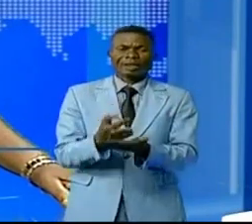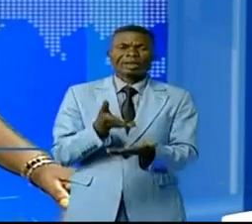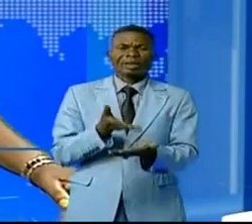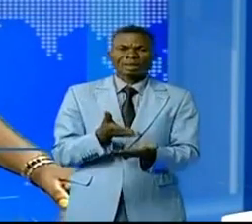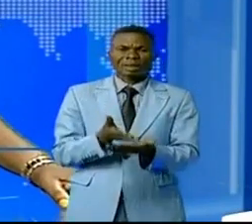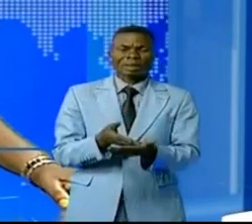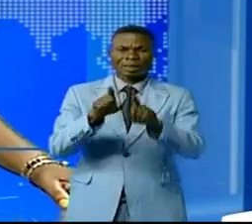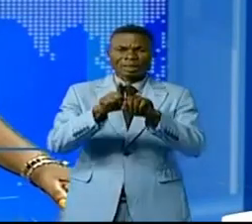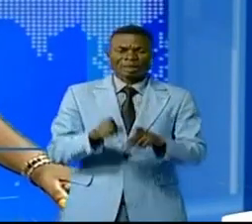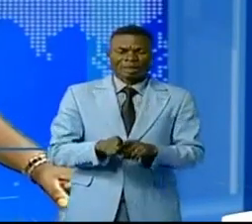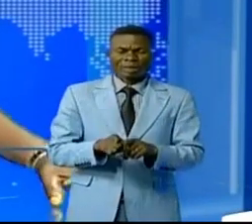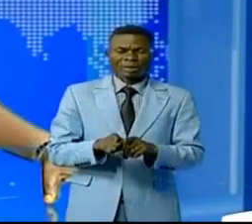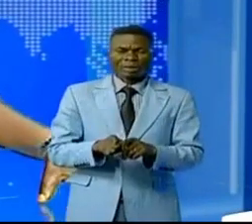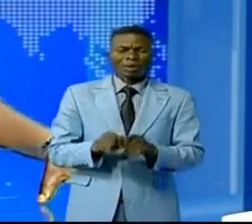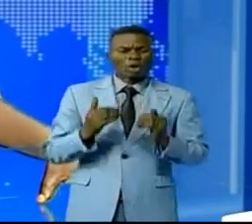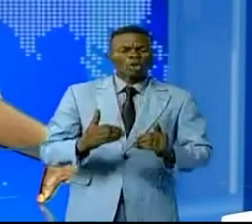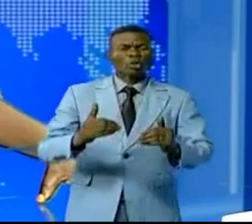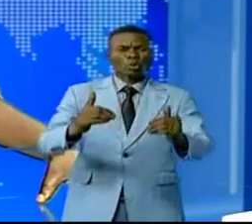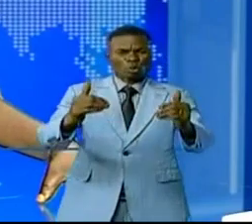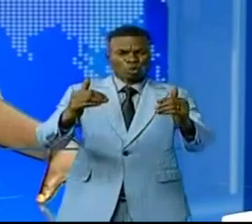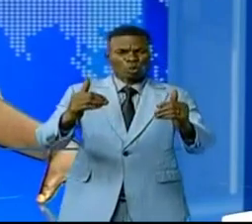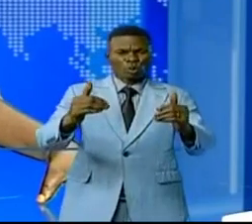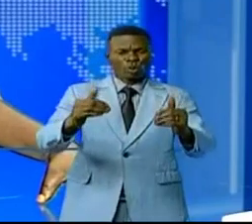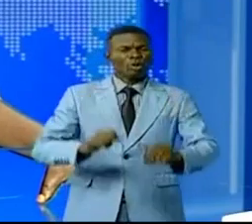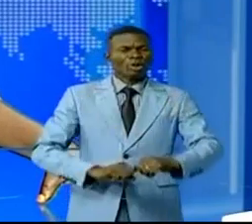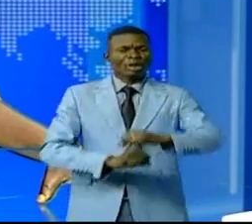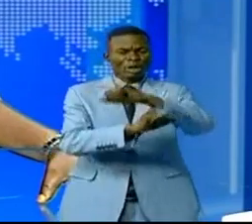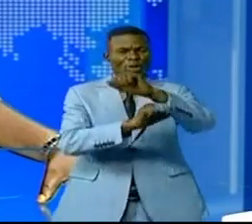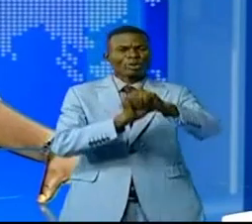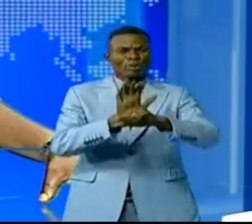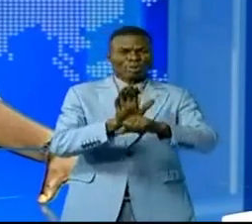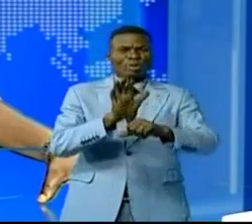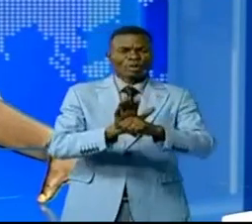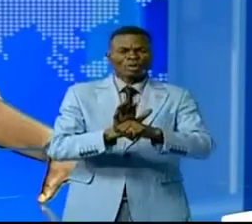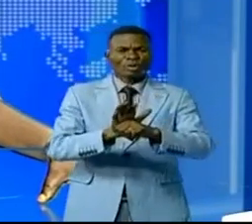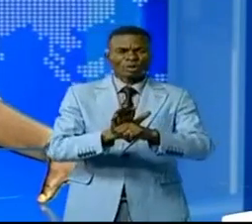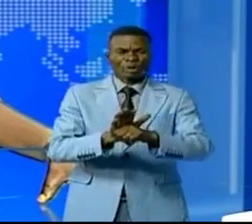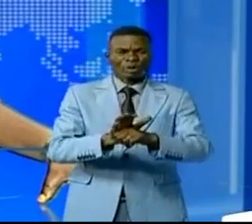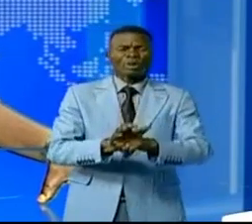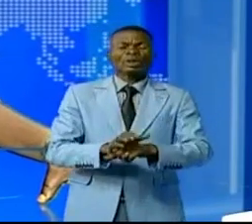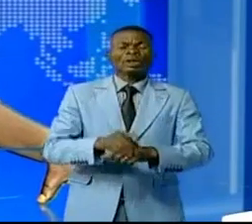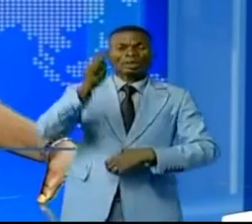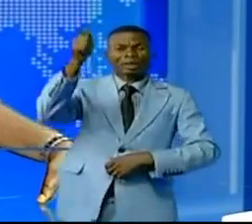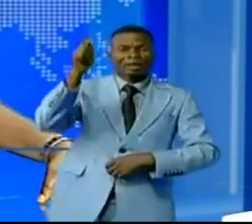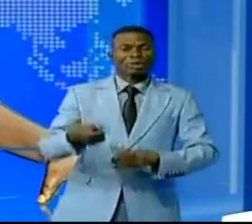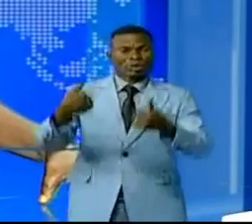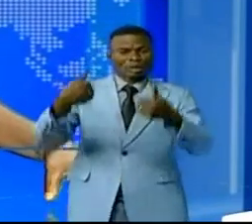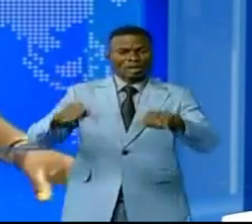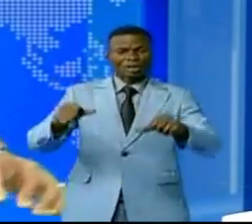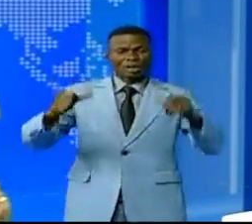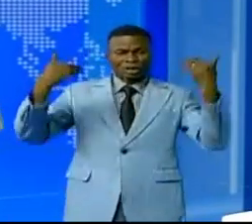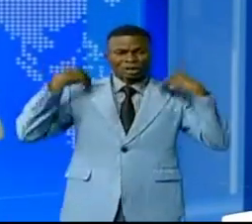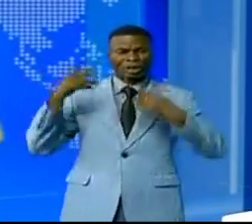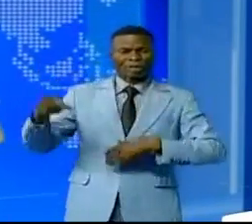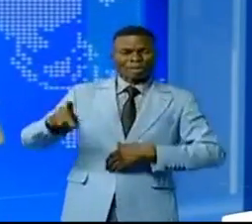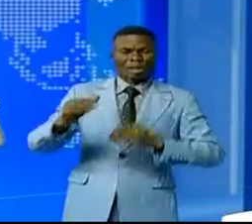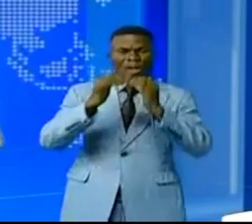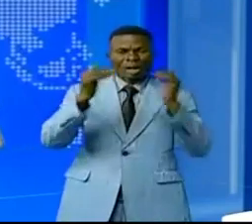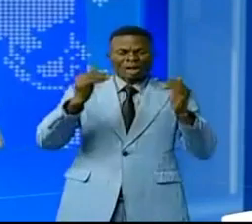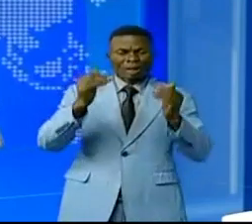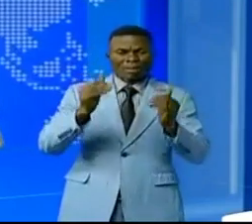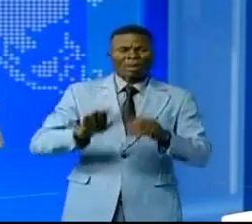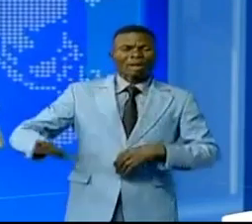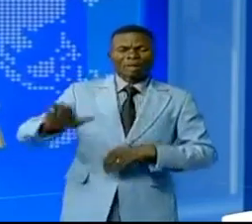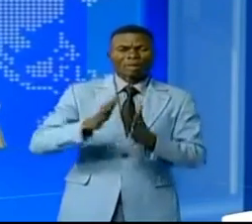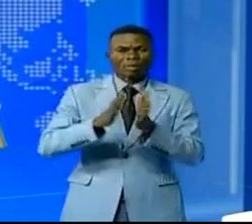finances et continuent de soutenir l'état de siège pour la paix et la cohésion